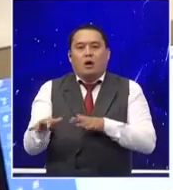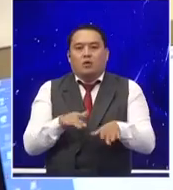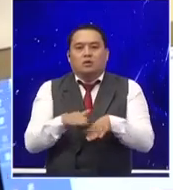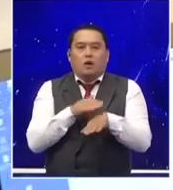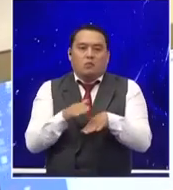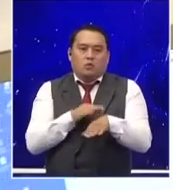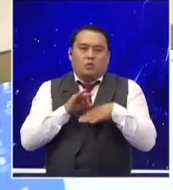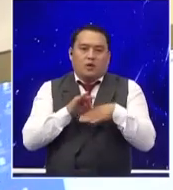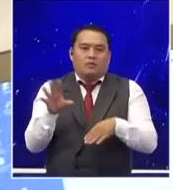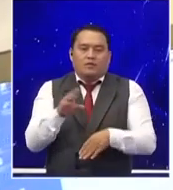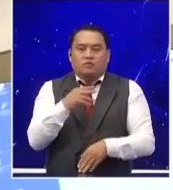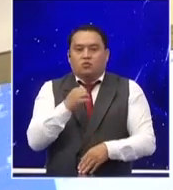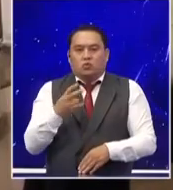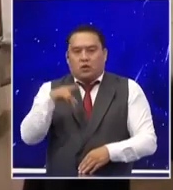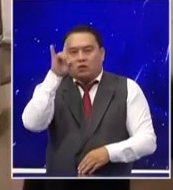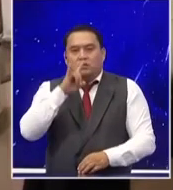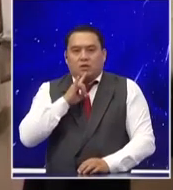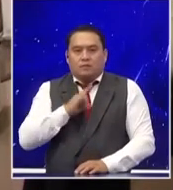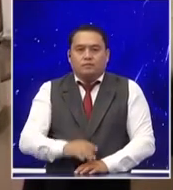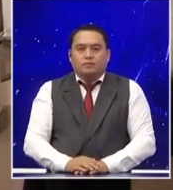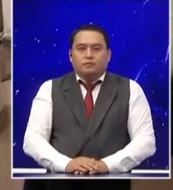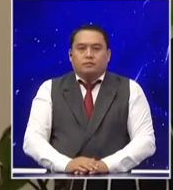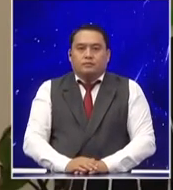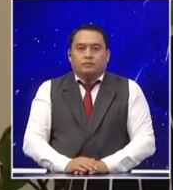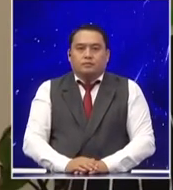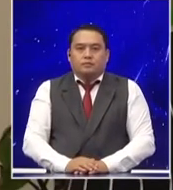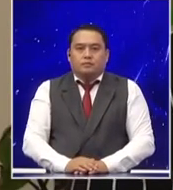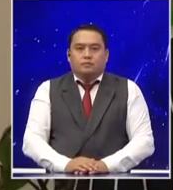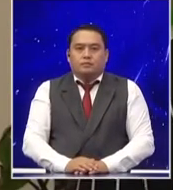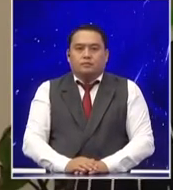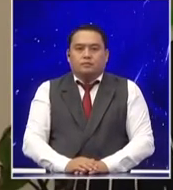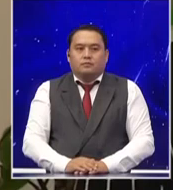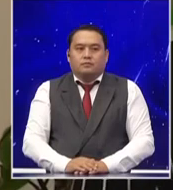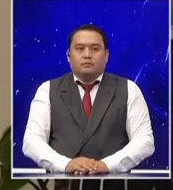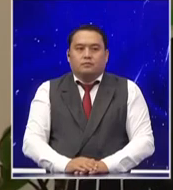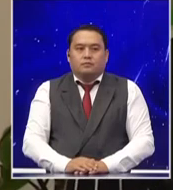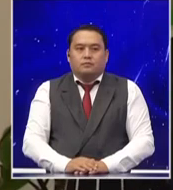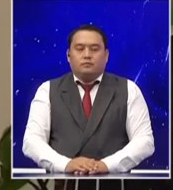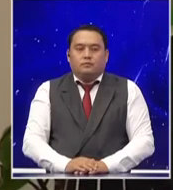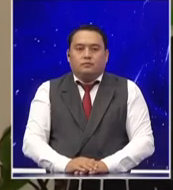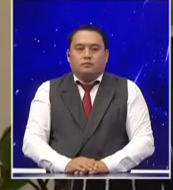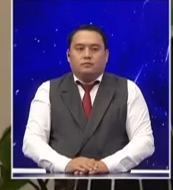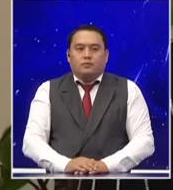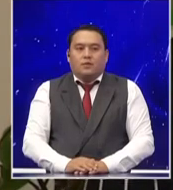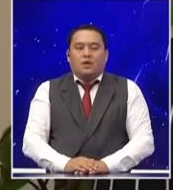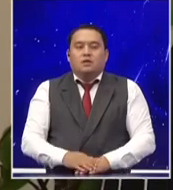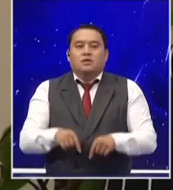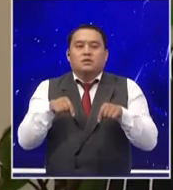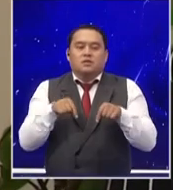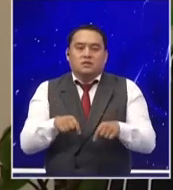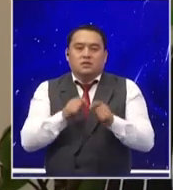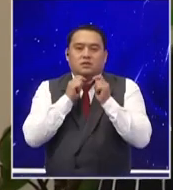добра проводится во всех ционных казахстана конечно здесь размер и цена подарка не